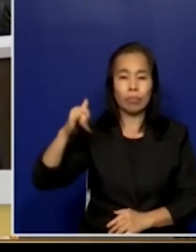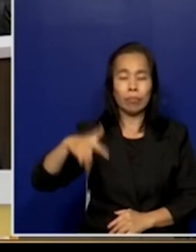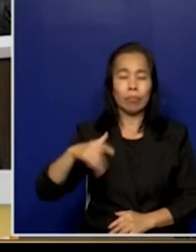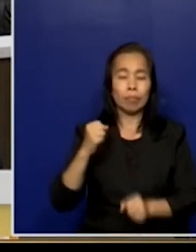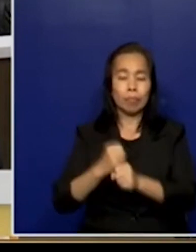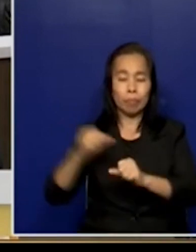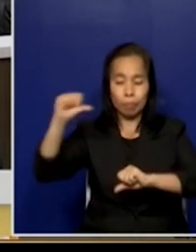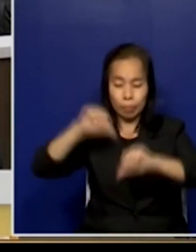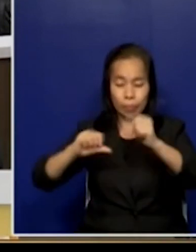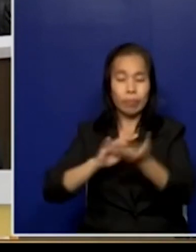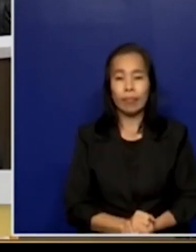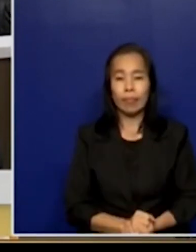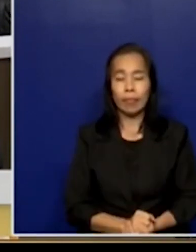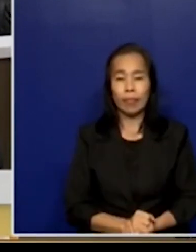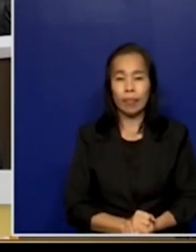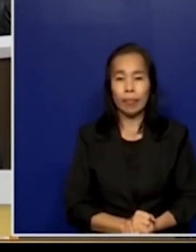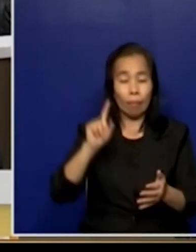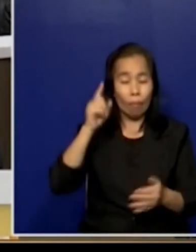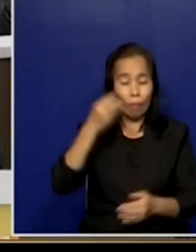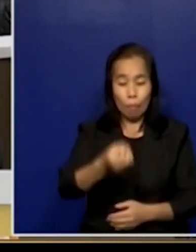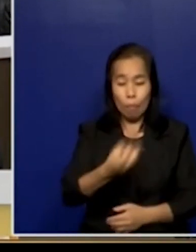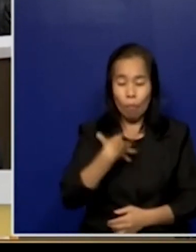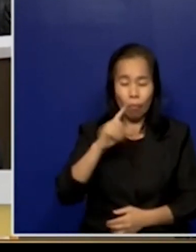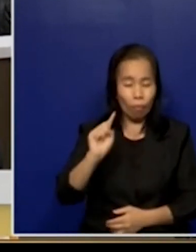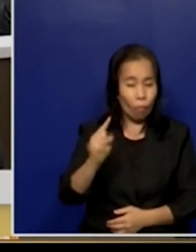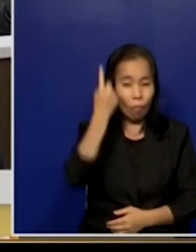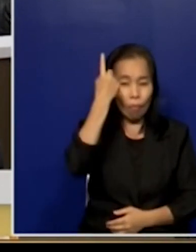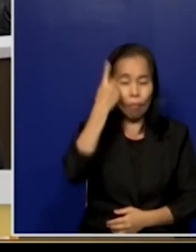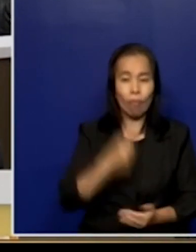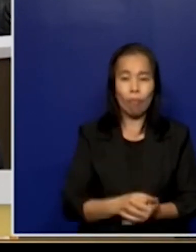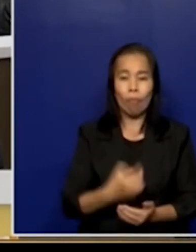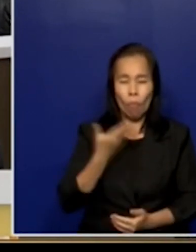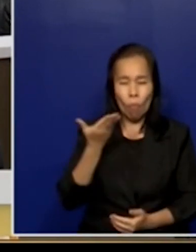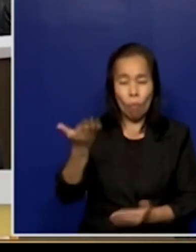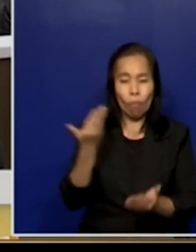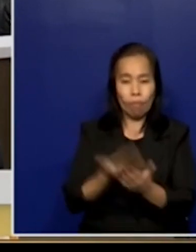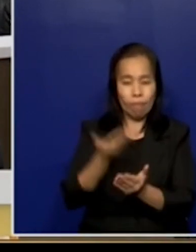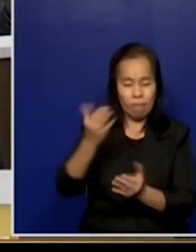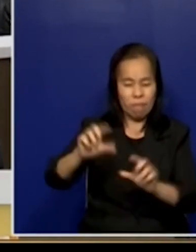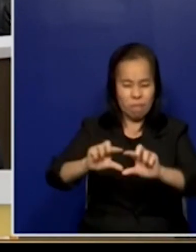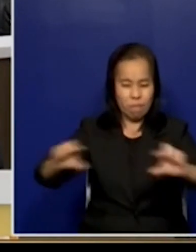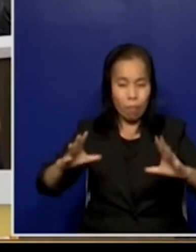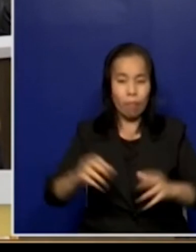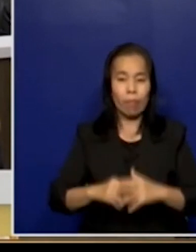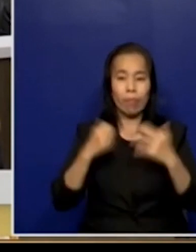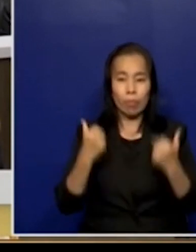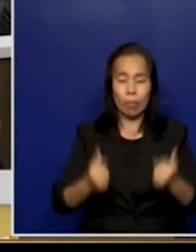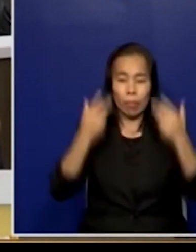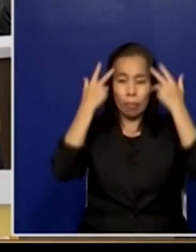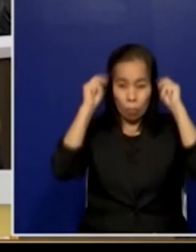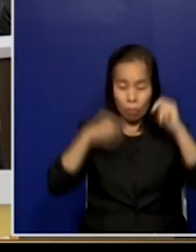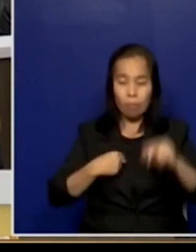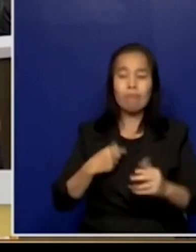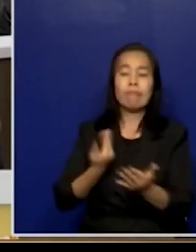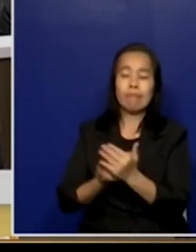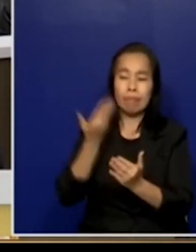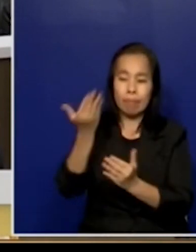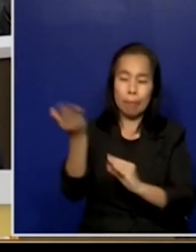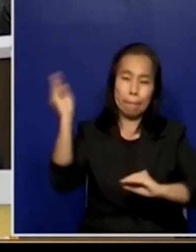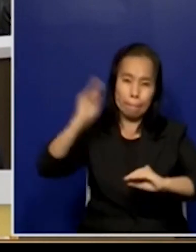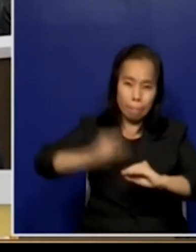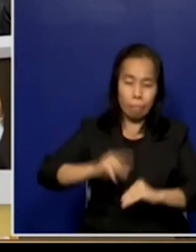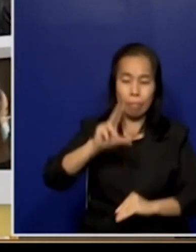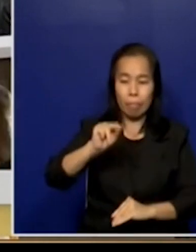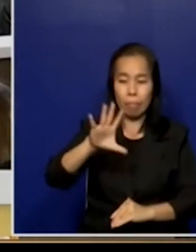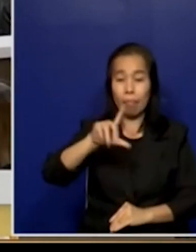enecaแล้วที่บอกว่าตอนแรกเขาขอให้ซ้อเยอะกว่านี้วันนี้พนเอกปยตก็สั่งซื้อเพิมไปอ 35 ล้าน